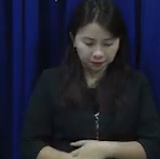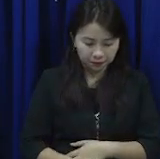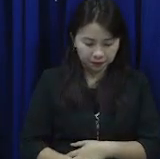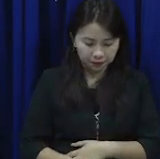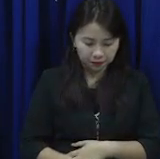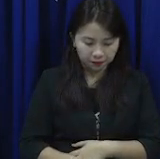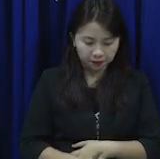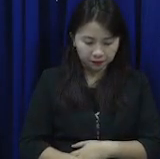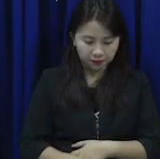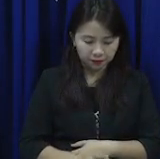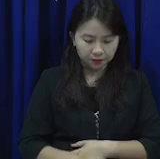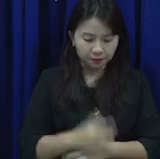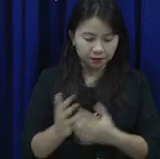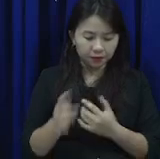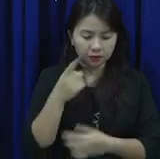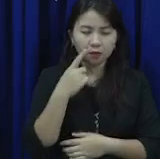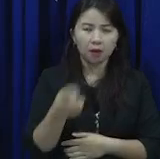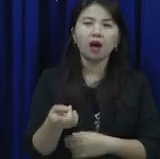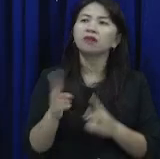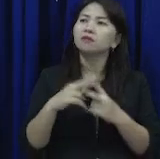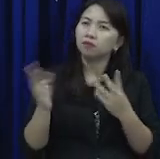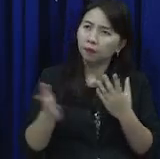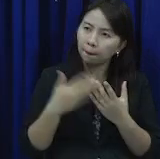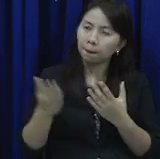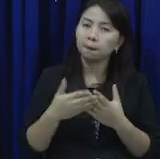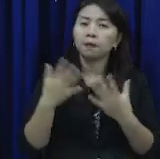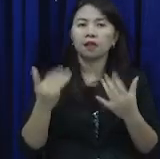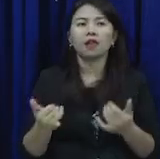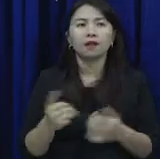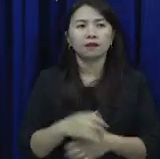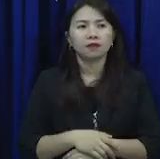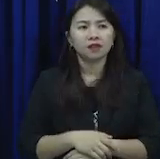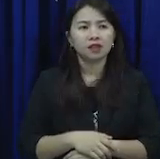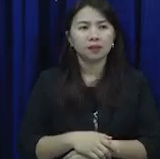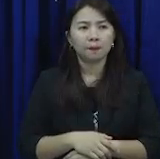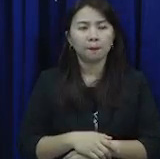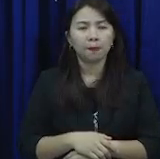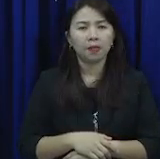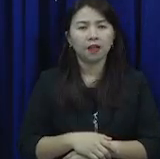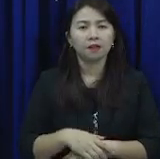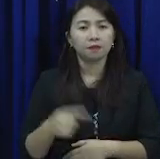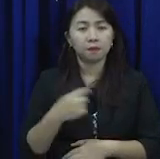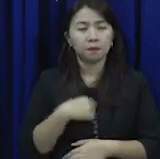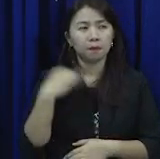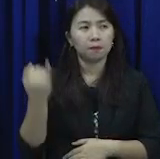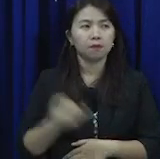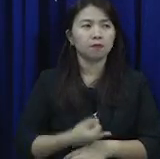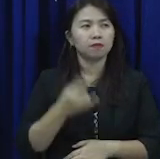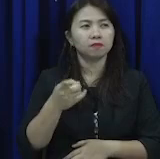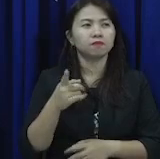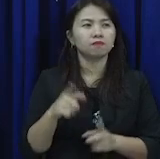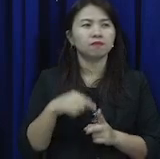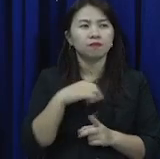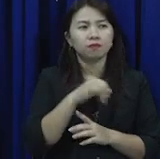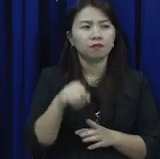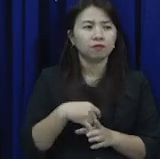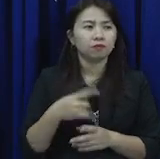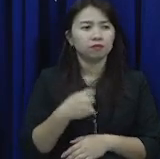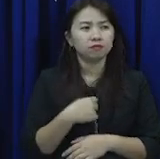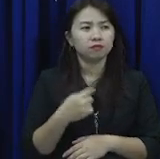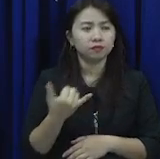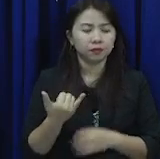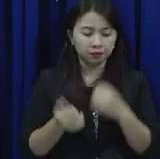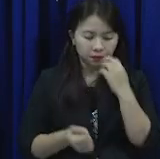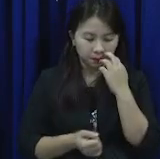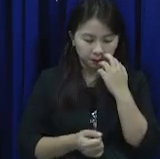kasi nandyan na kayo sa kalagayan then I am inviting you to join me here ba Kung